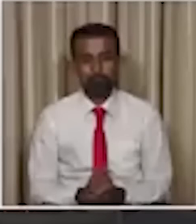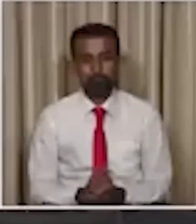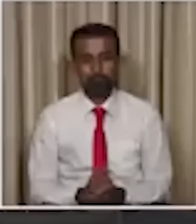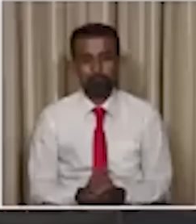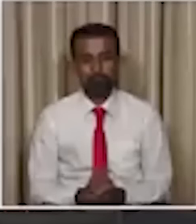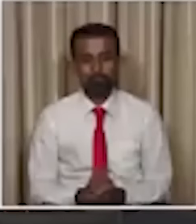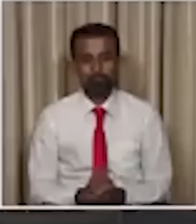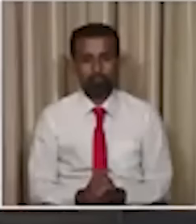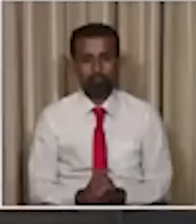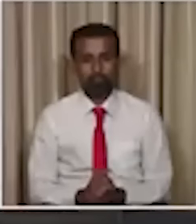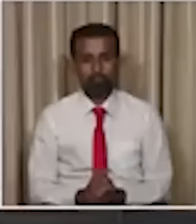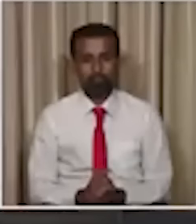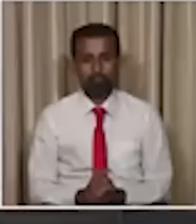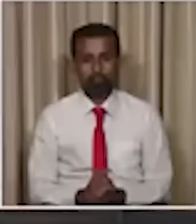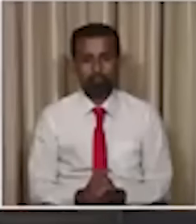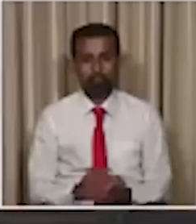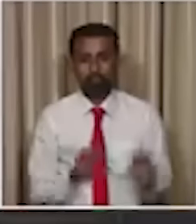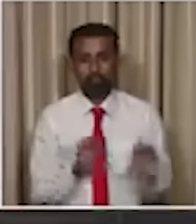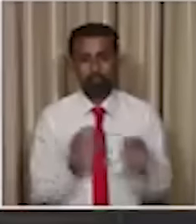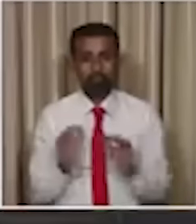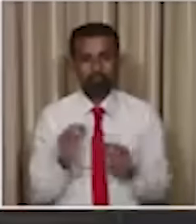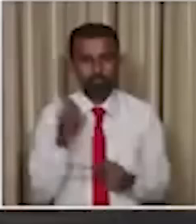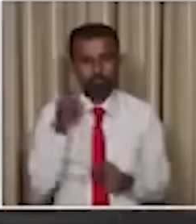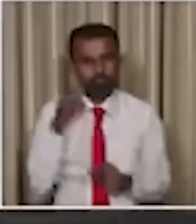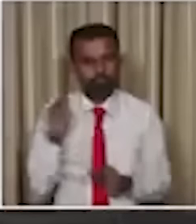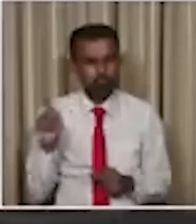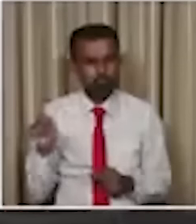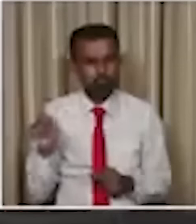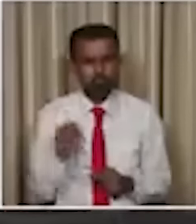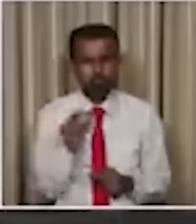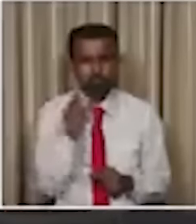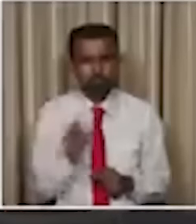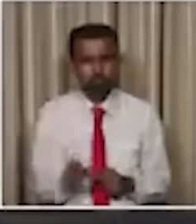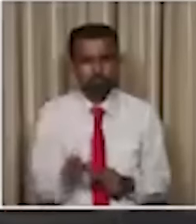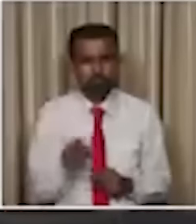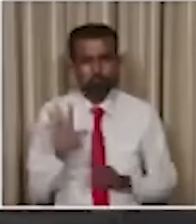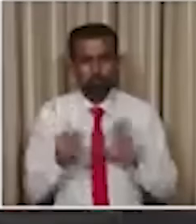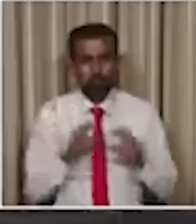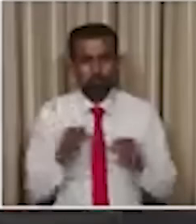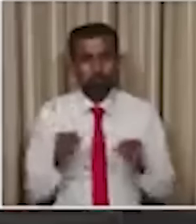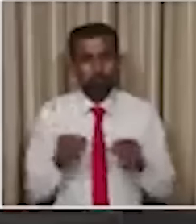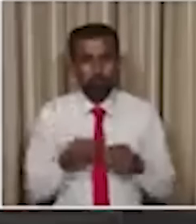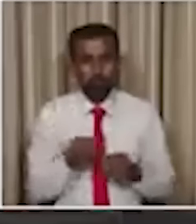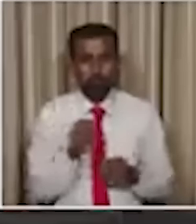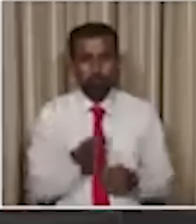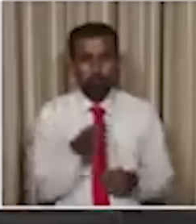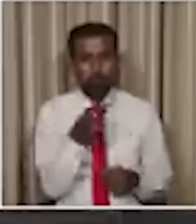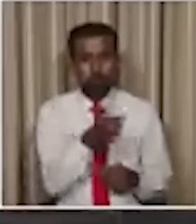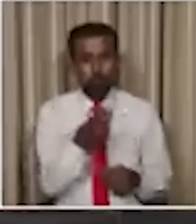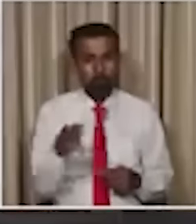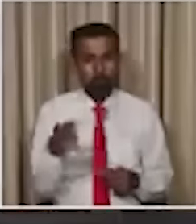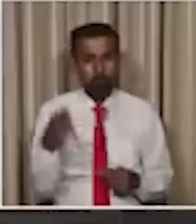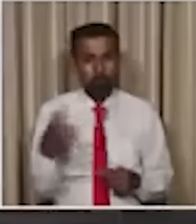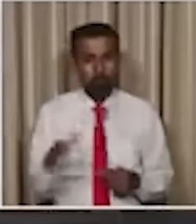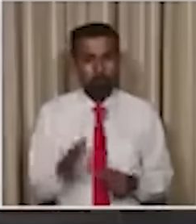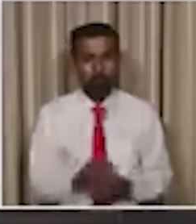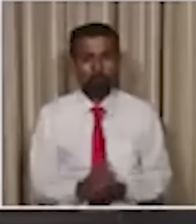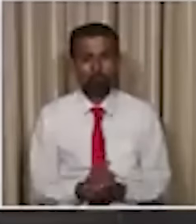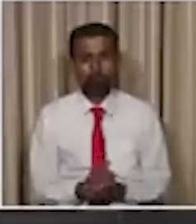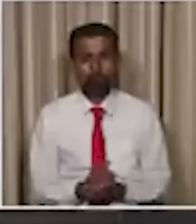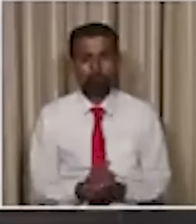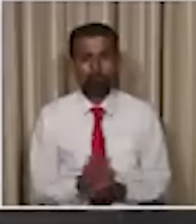Shot a suspected informant and scouted the location for a separate terrorist attack. තවද එවකට ඇමරිකා